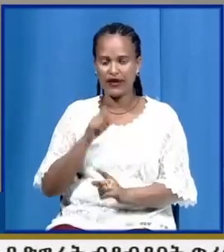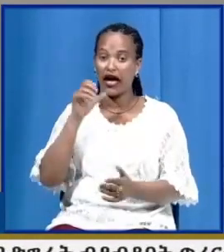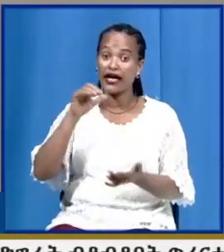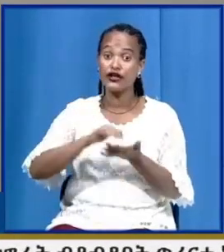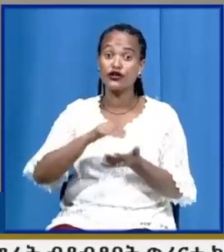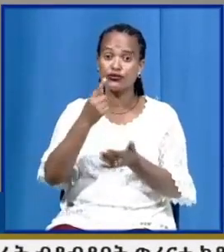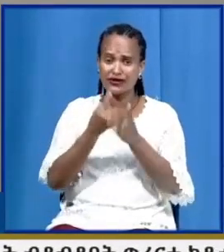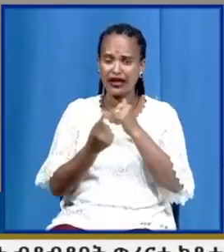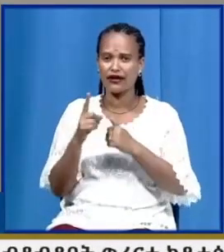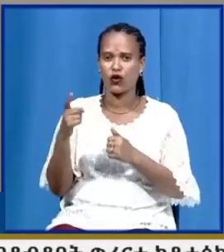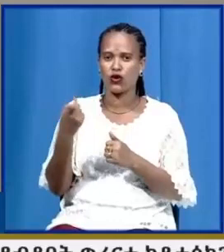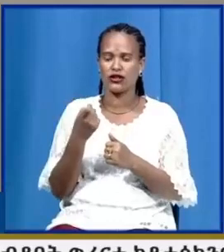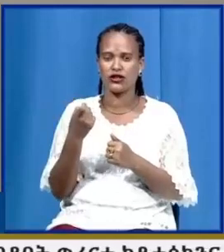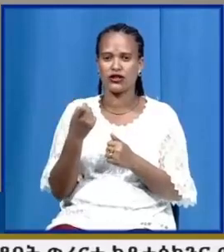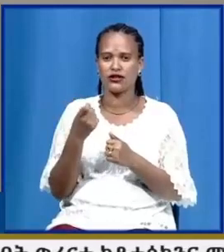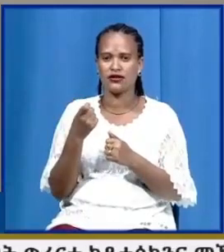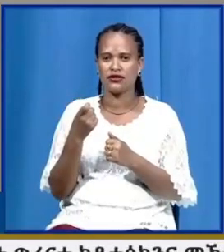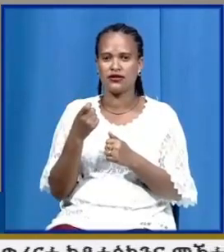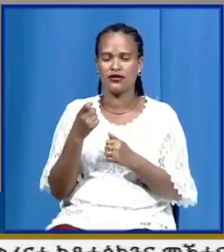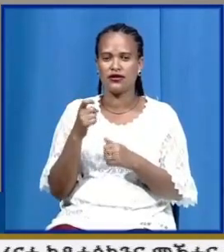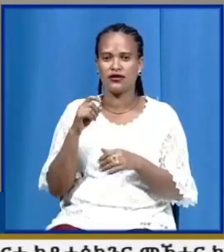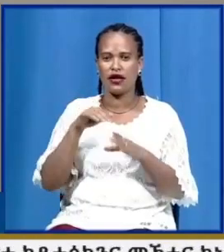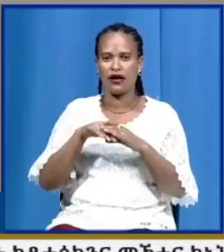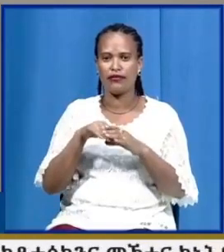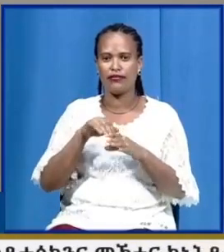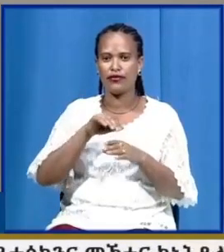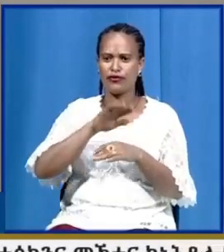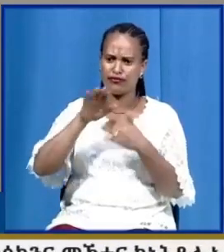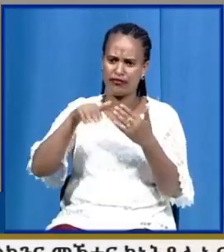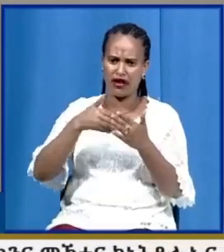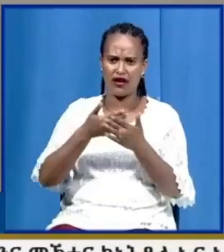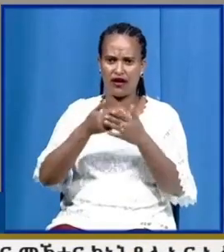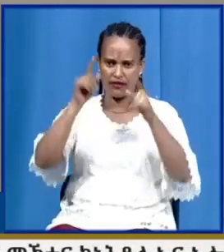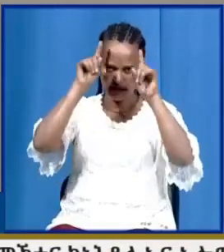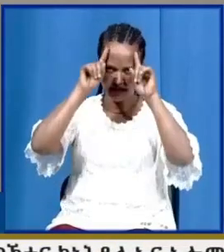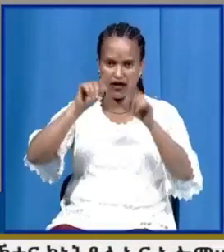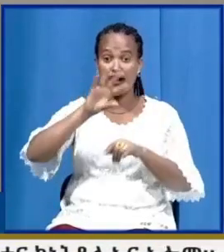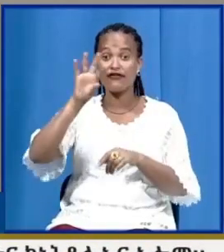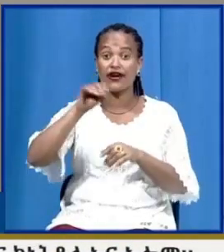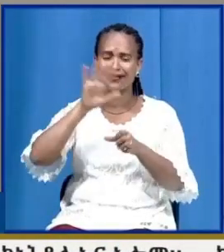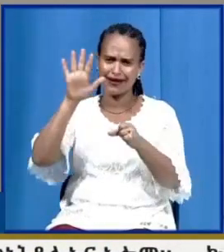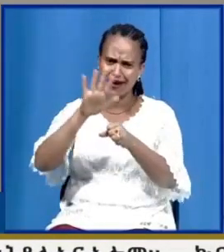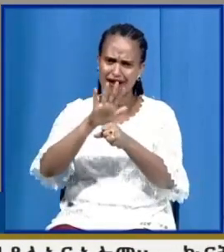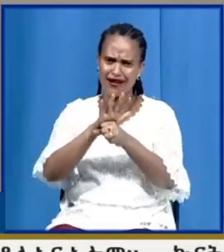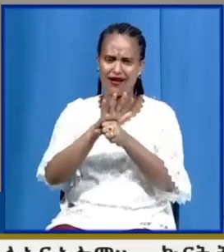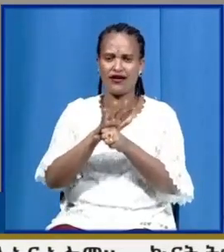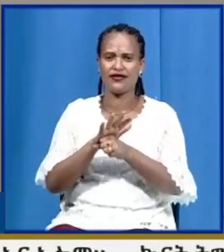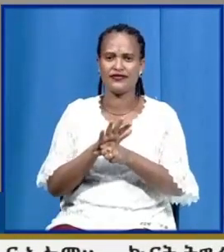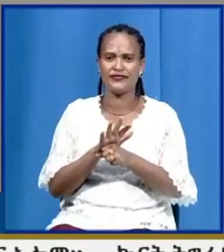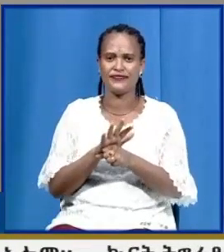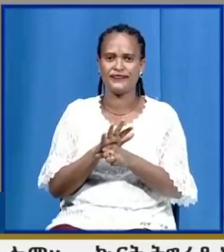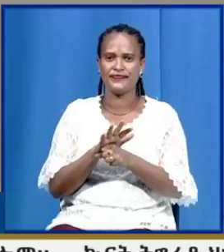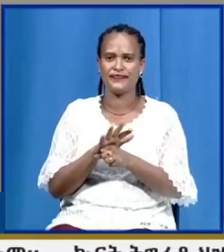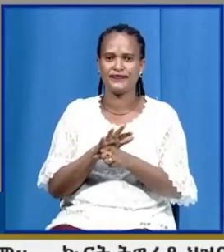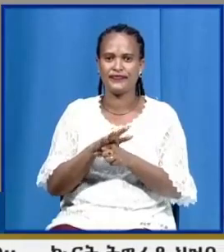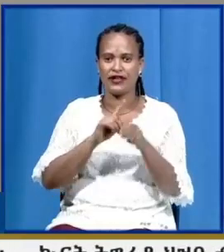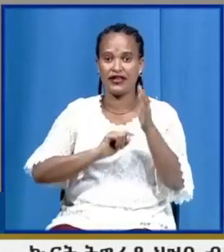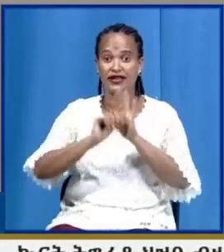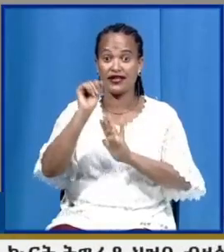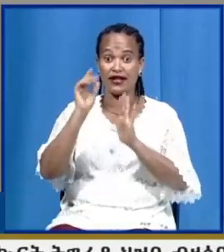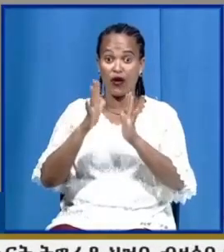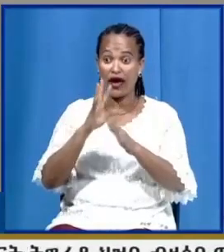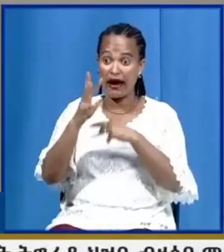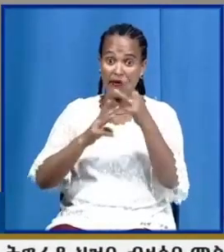ኣይደግሙን ጥራሕ ዘይኮነስ ኣብ ሆርን ኦፍ ኣፍሪካ ኣብ ቀርኒ ኣፍሪካ ጠቕላላ ኣብቲ ሪጅን ዝበሃል ትግራዋይ